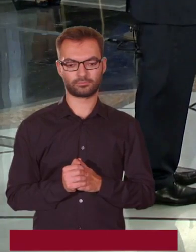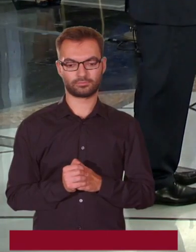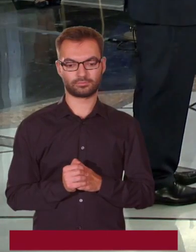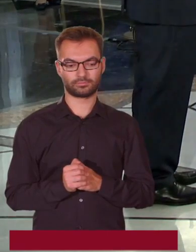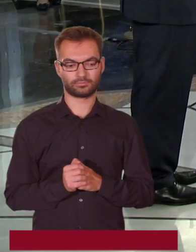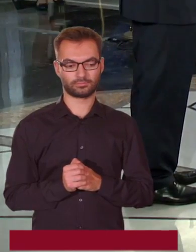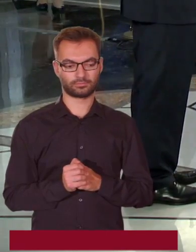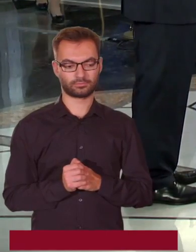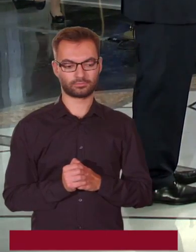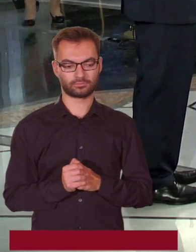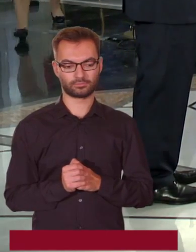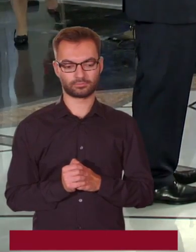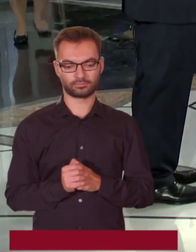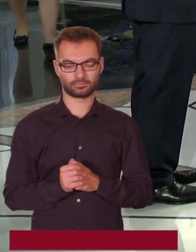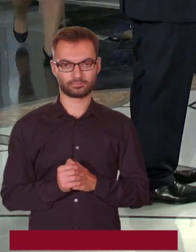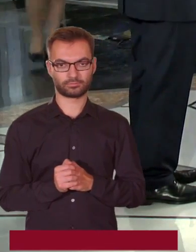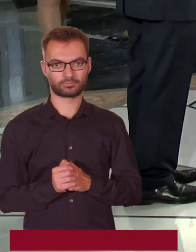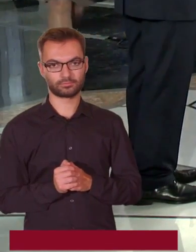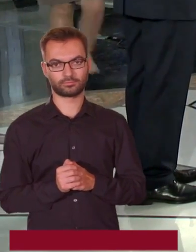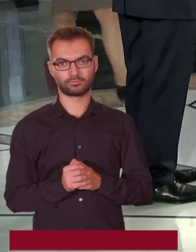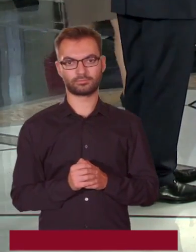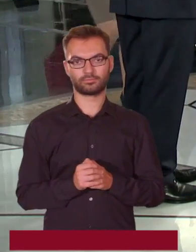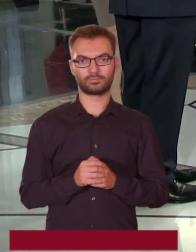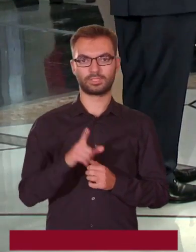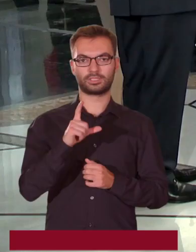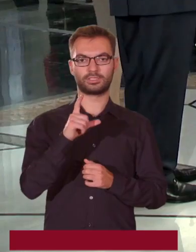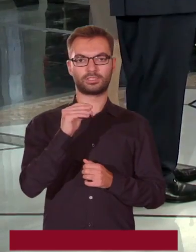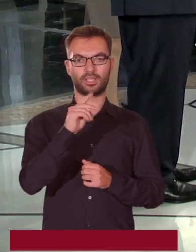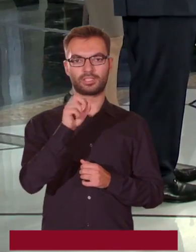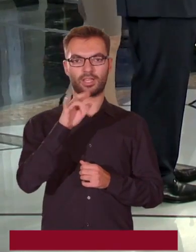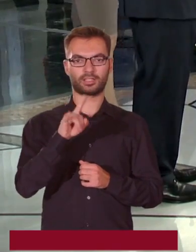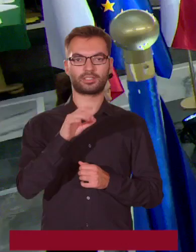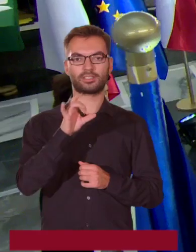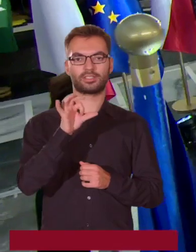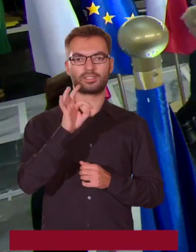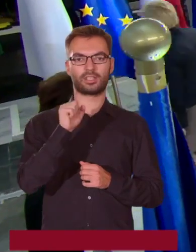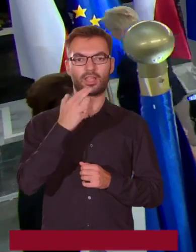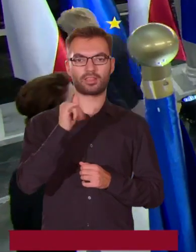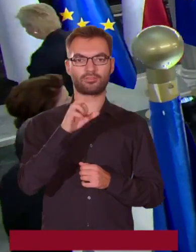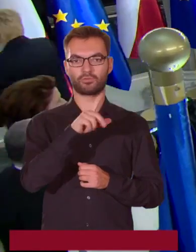Poproszę pana Cezarego Stanisława Grabarczyka.